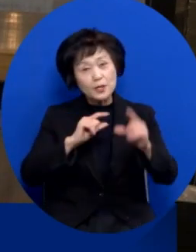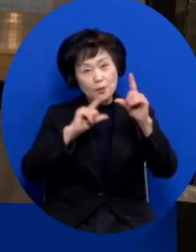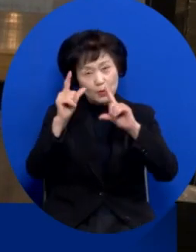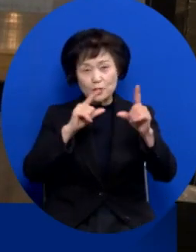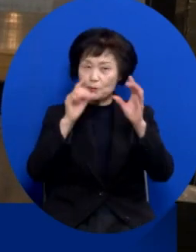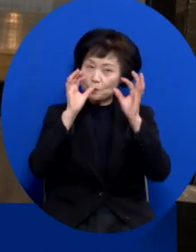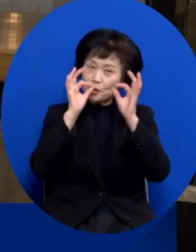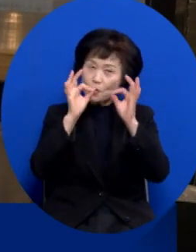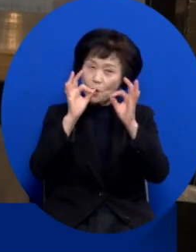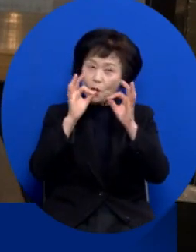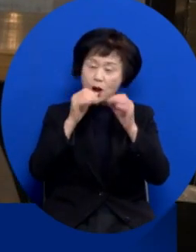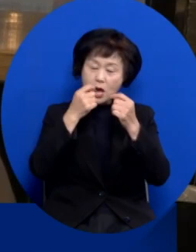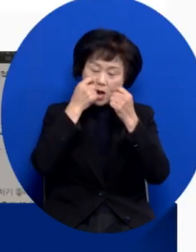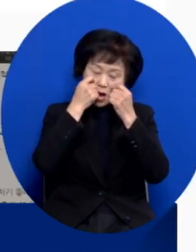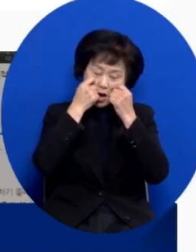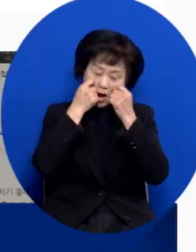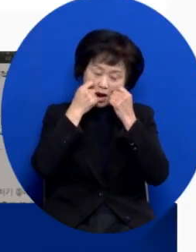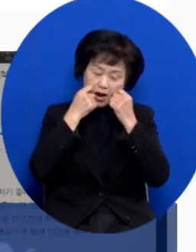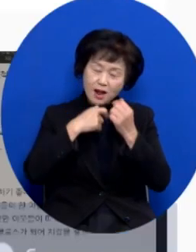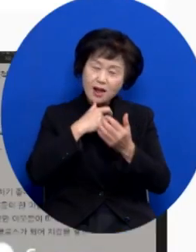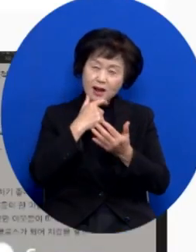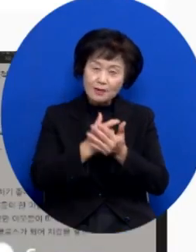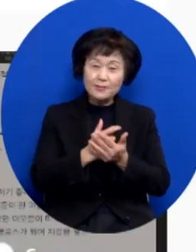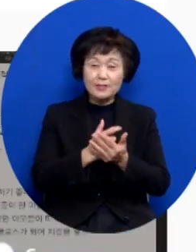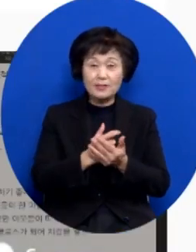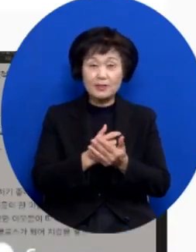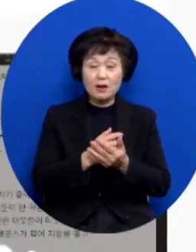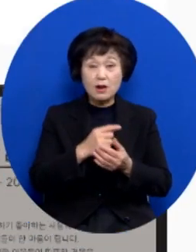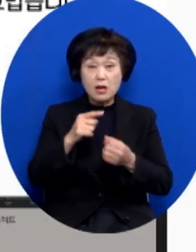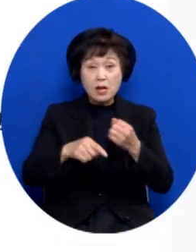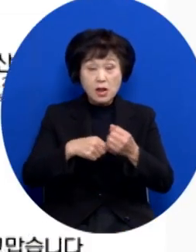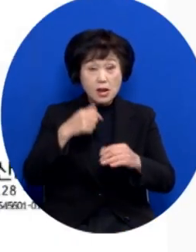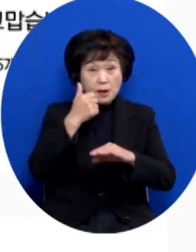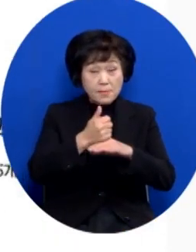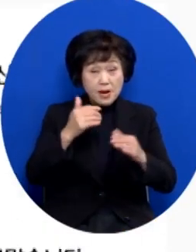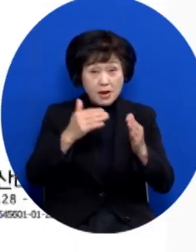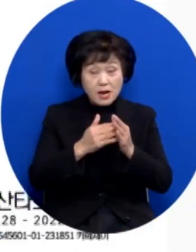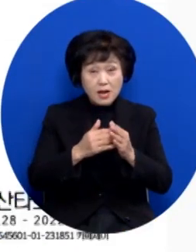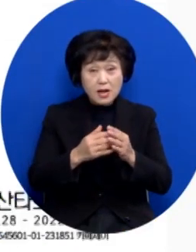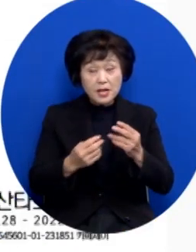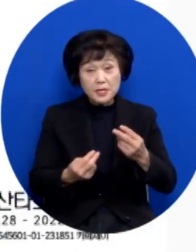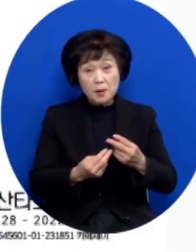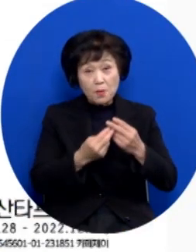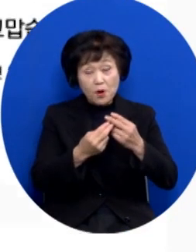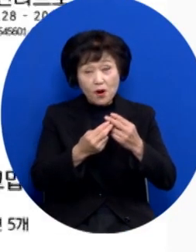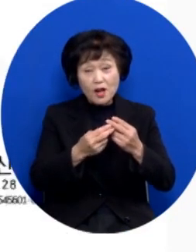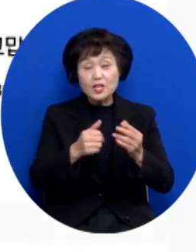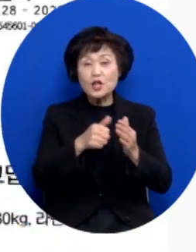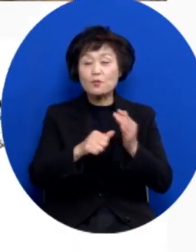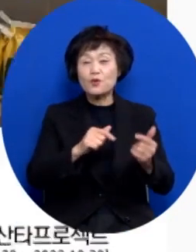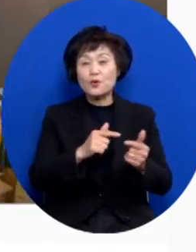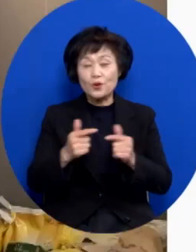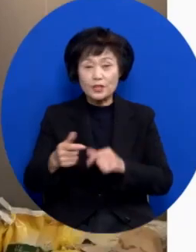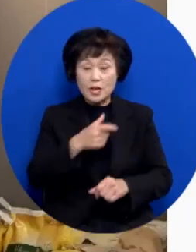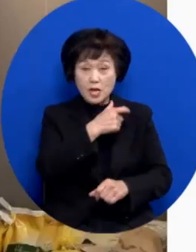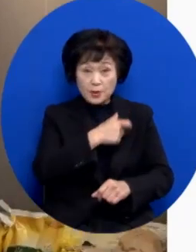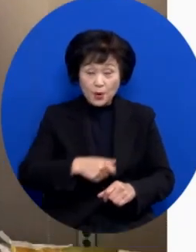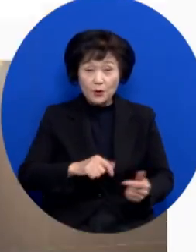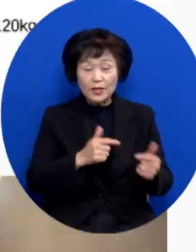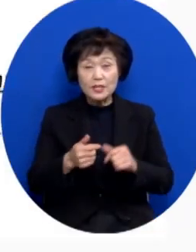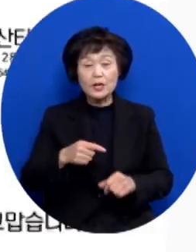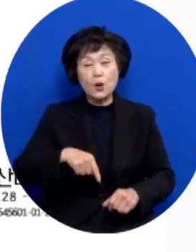후원금 볼 때마다 막 눈물이 나더라고요. 올해 말까지 모은 후원금과 물품들은 지자체와 협의해